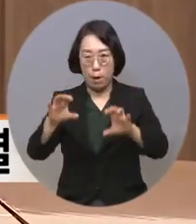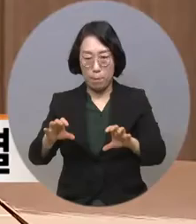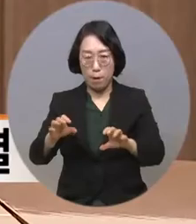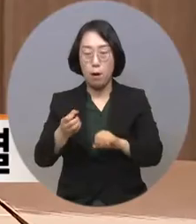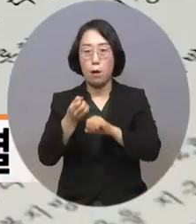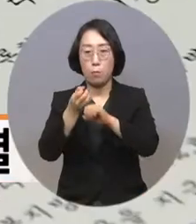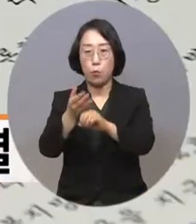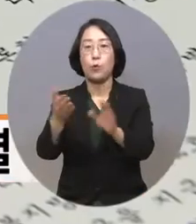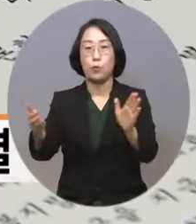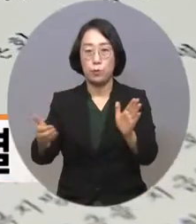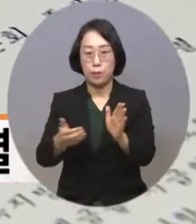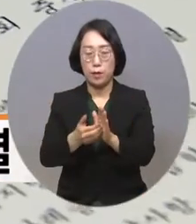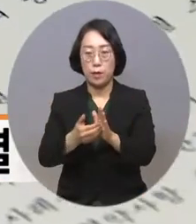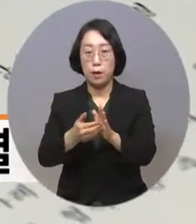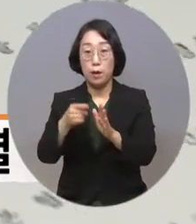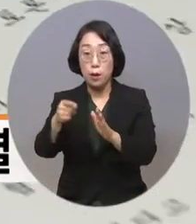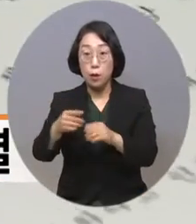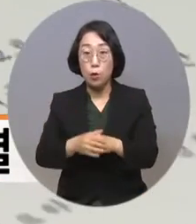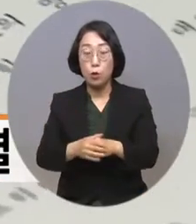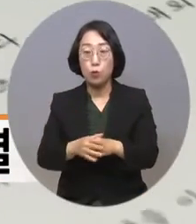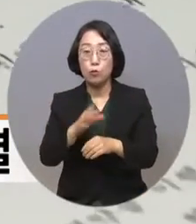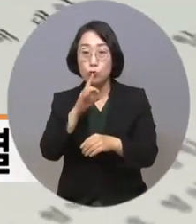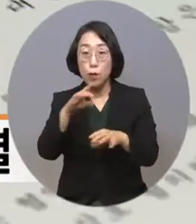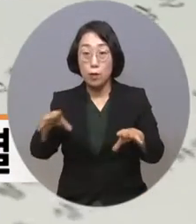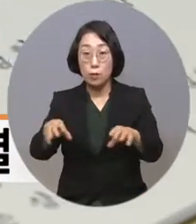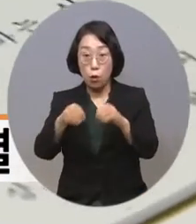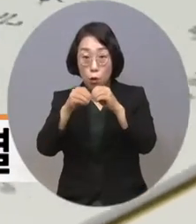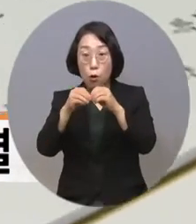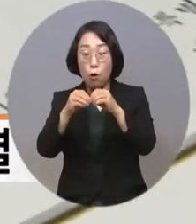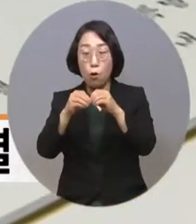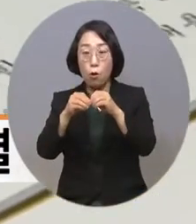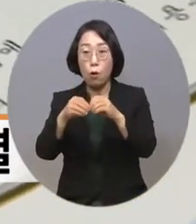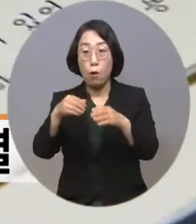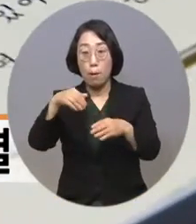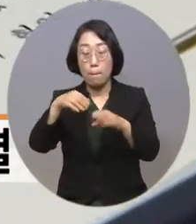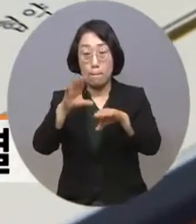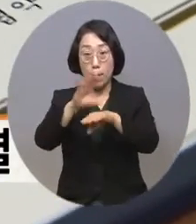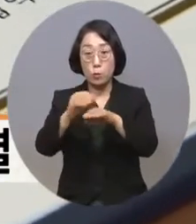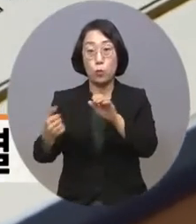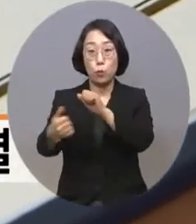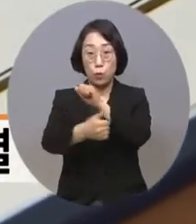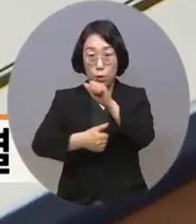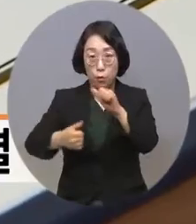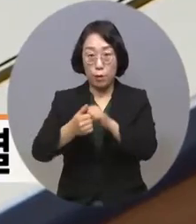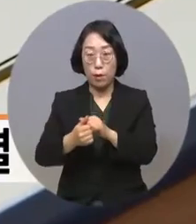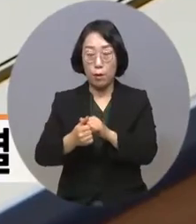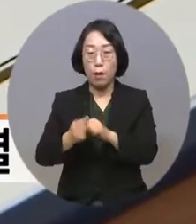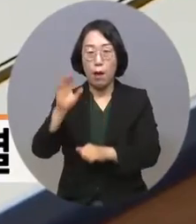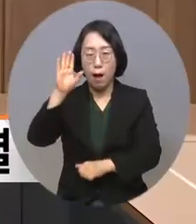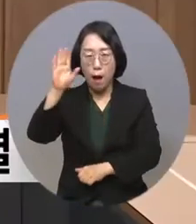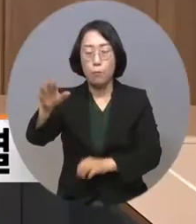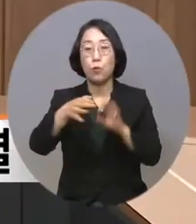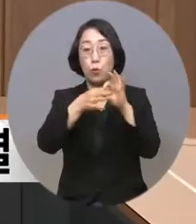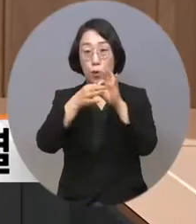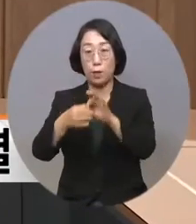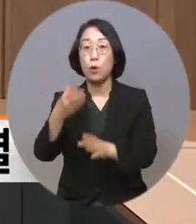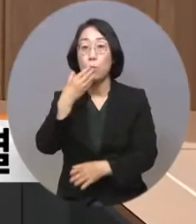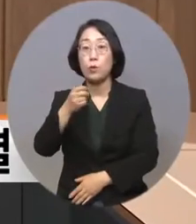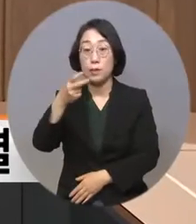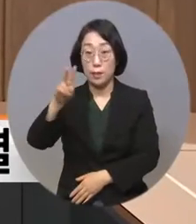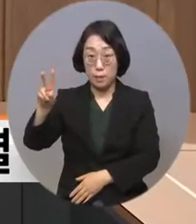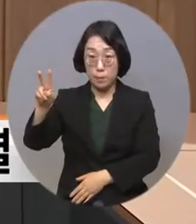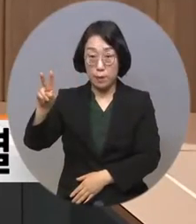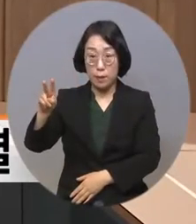실시했습니다. 이를 통해 중앙선거방송토론위원회에서 실시하는 여러 토론회에서 앞으로 WBC